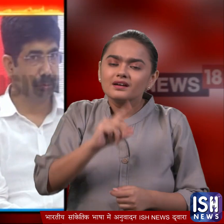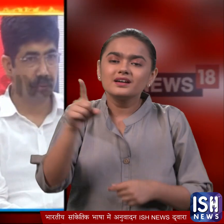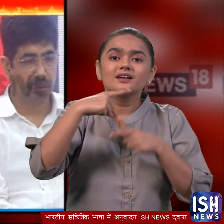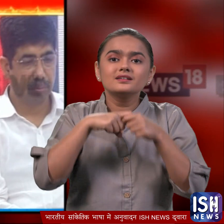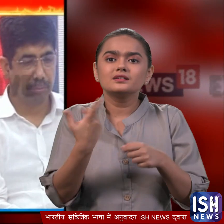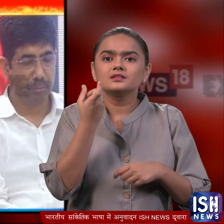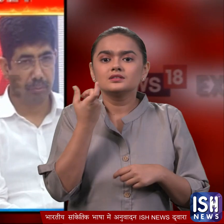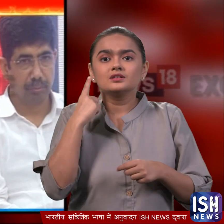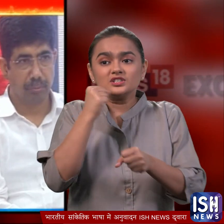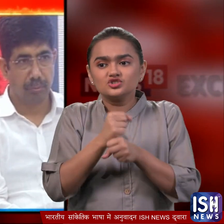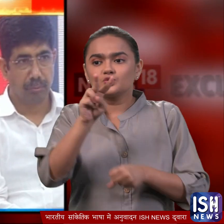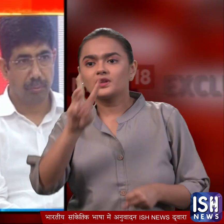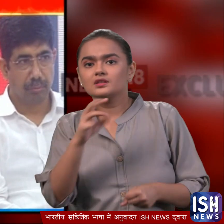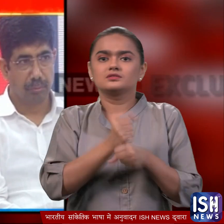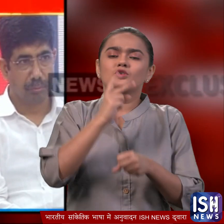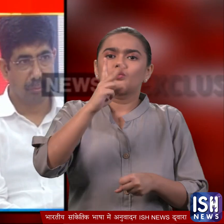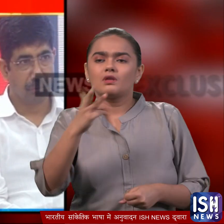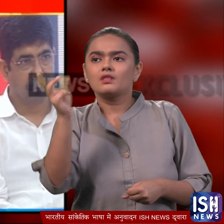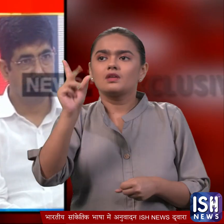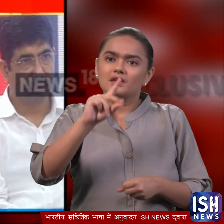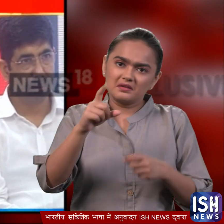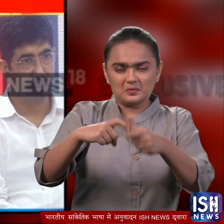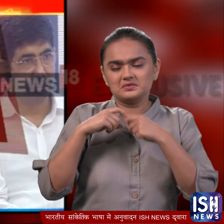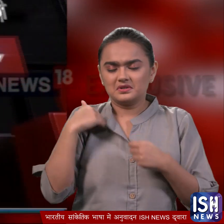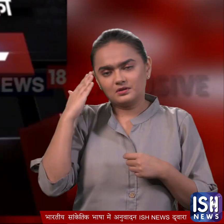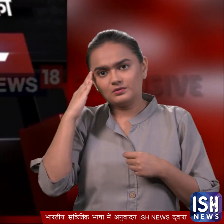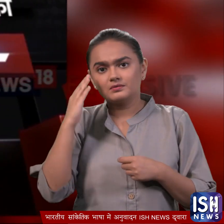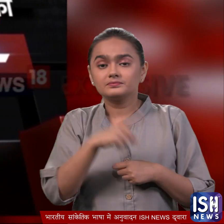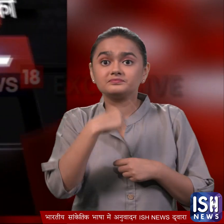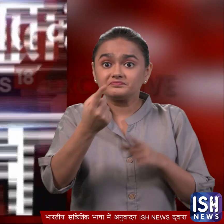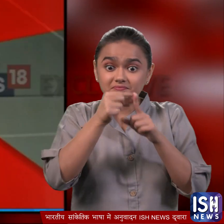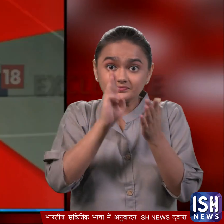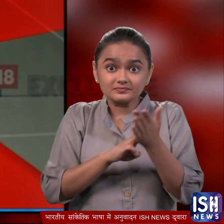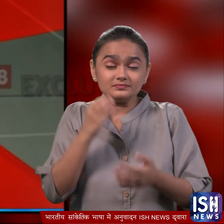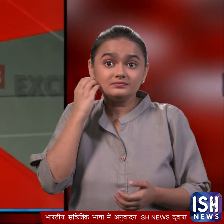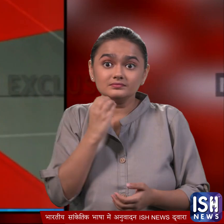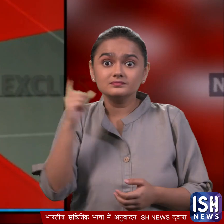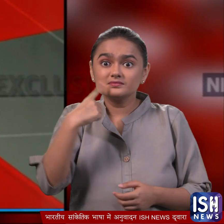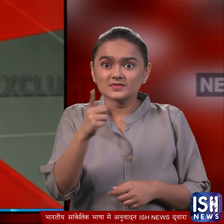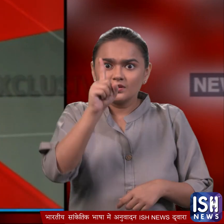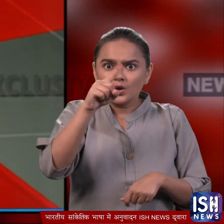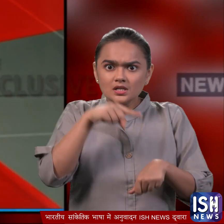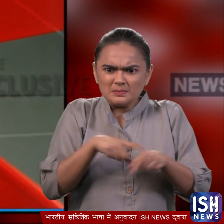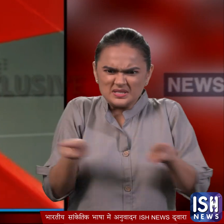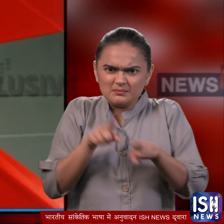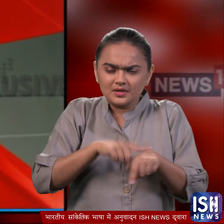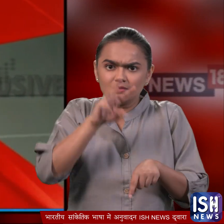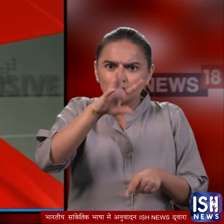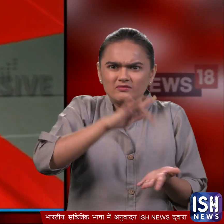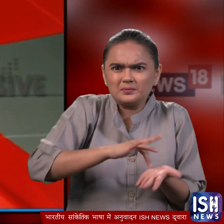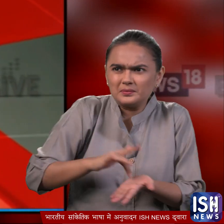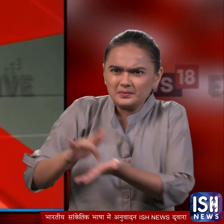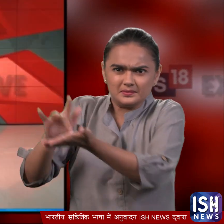चाहूंगी, हमारे यहाँ पर बारी बारी सवाल G23 किया जाता। प्रधानमंत्री नरेंद्र मोदी ने एक साथ